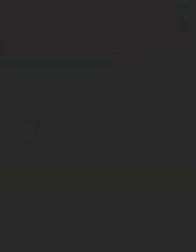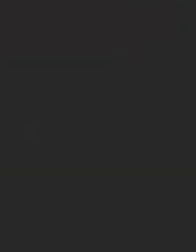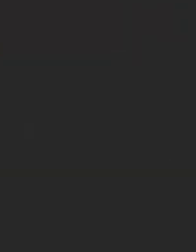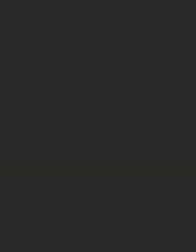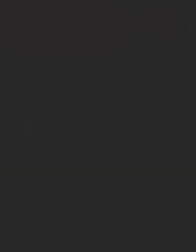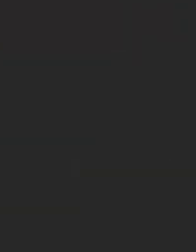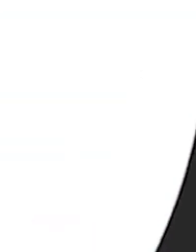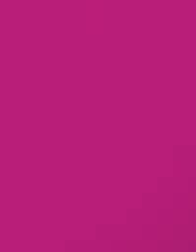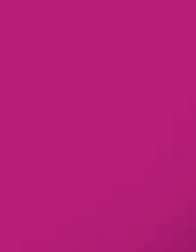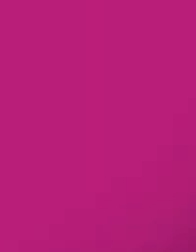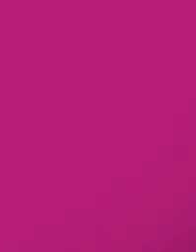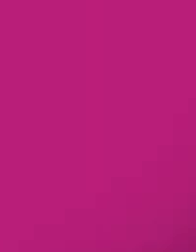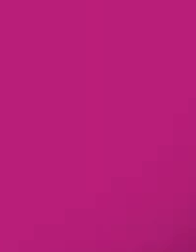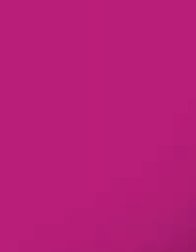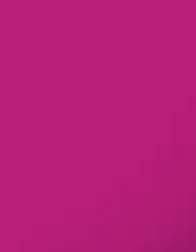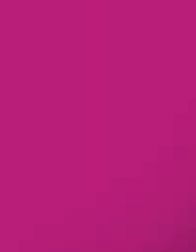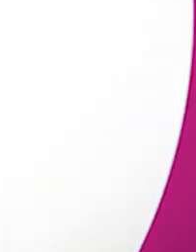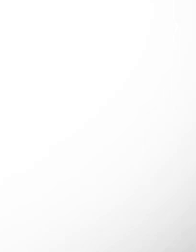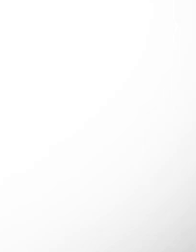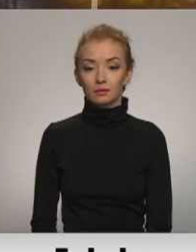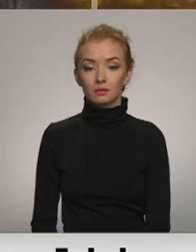Re, viss ēters ir te!